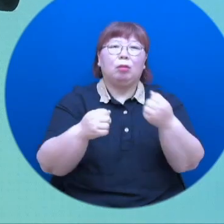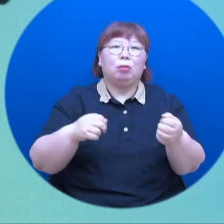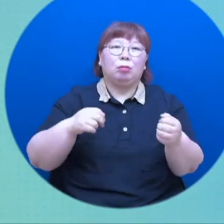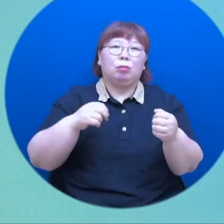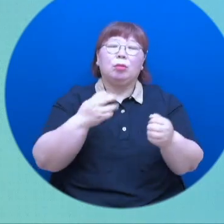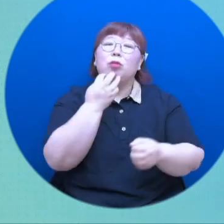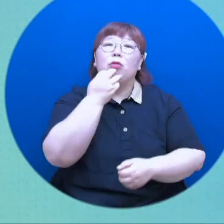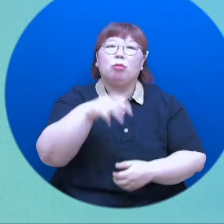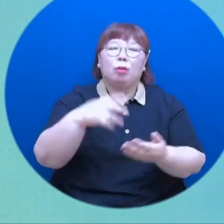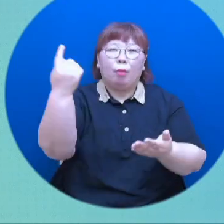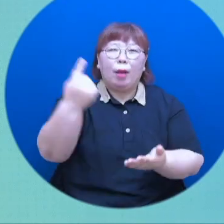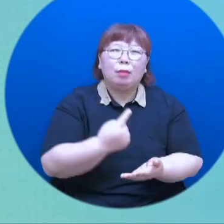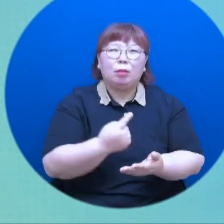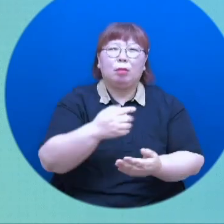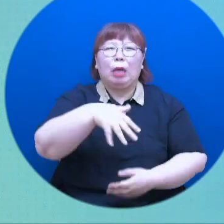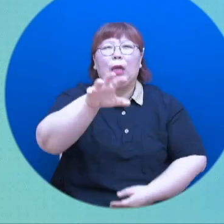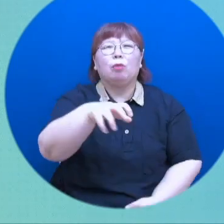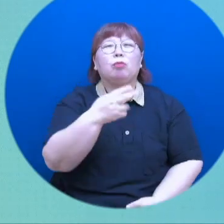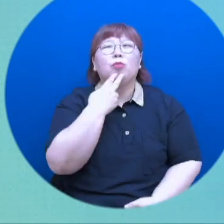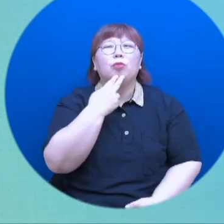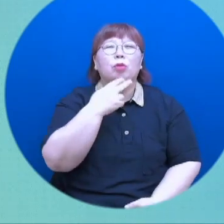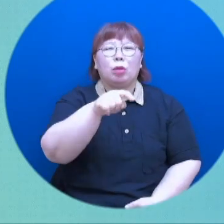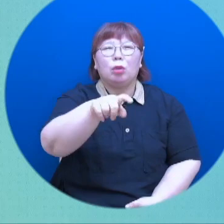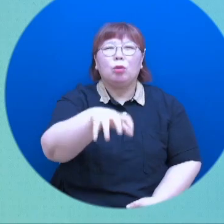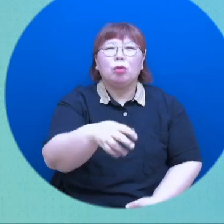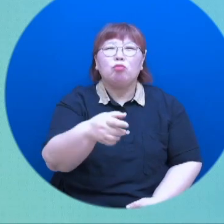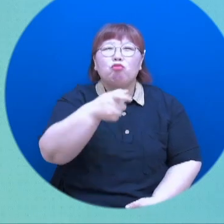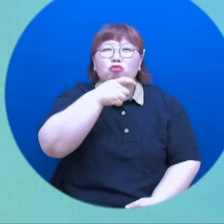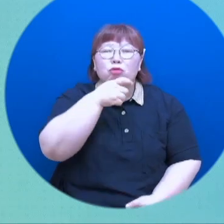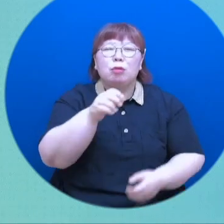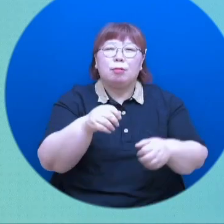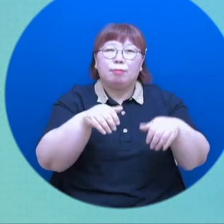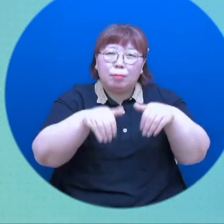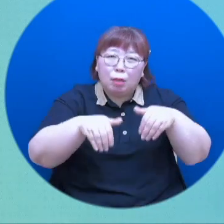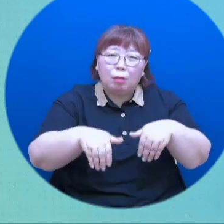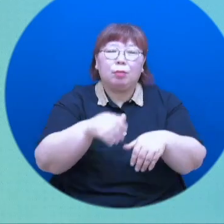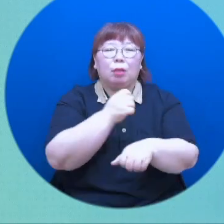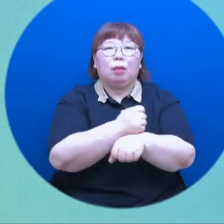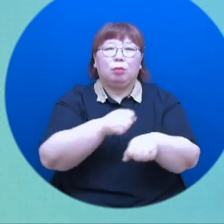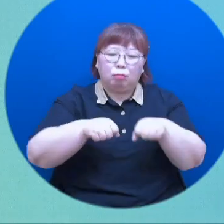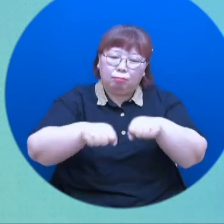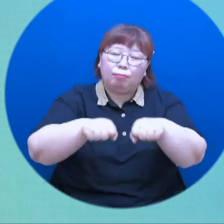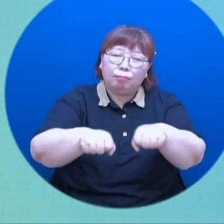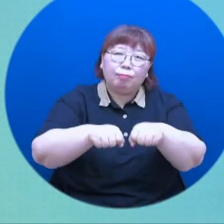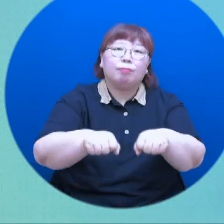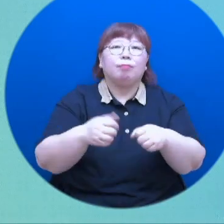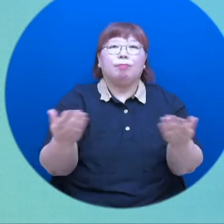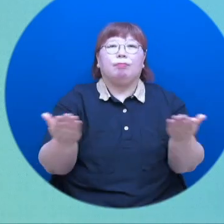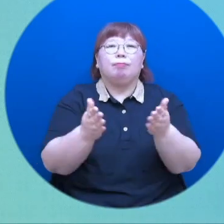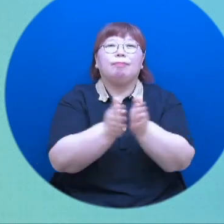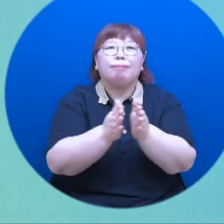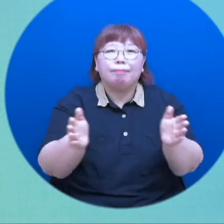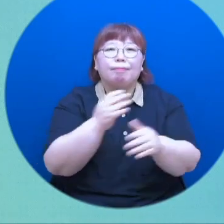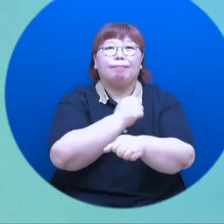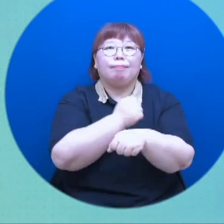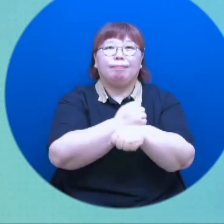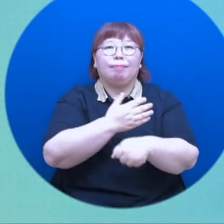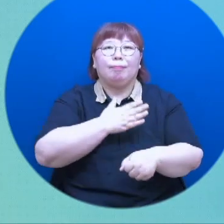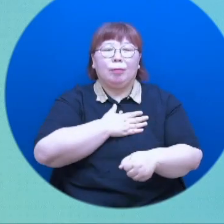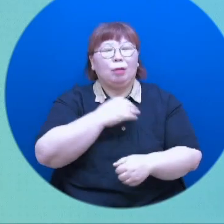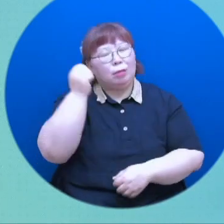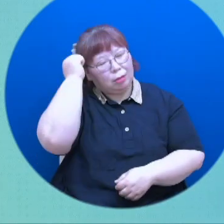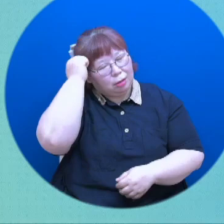없습니다. 이곳에서 물도 오고 이곳에서 바닥 쓸고 그를 터이니 저를